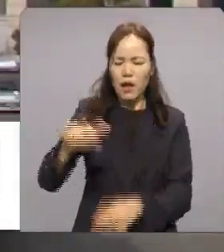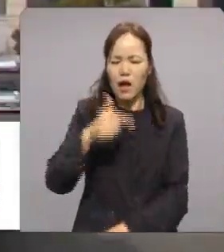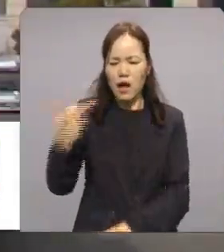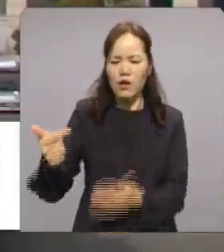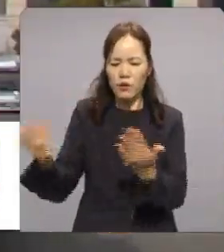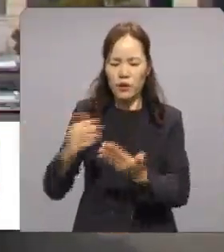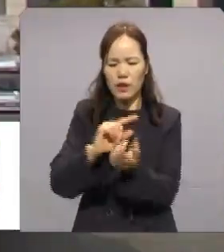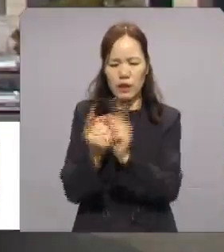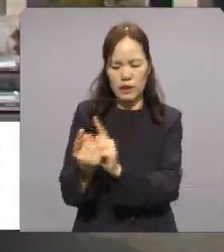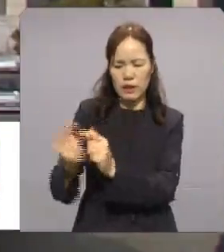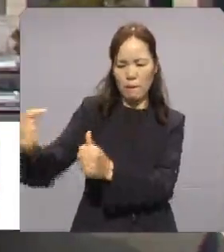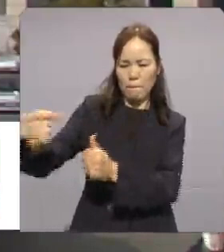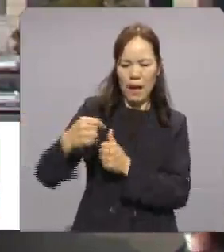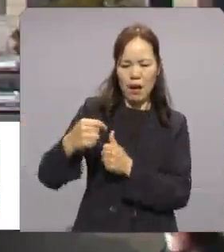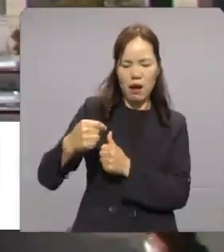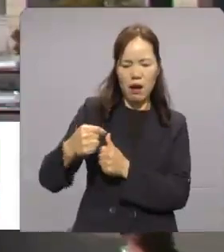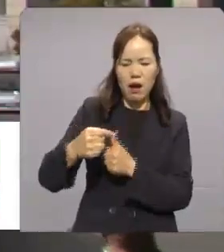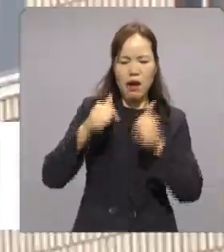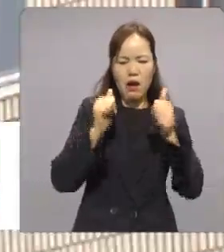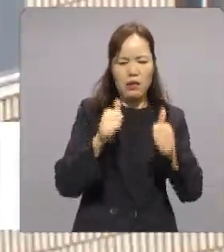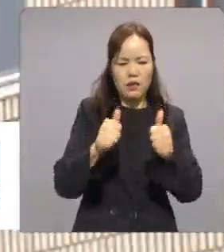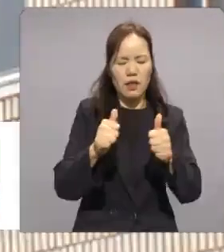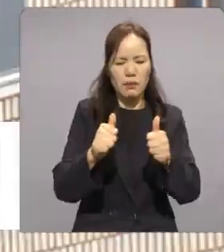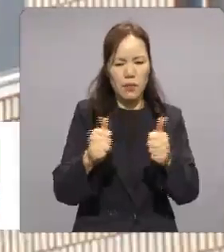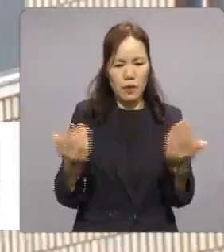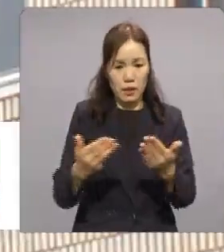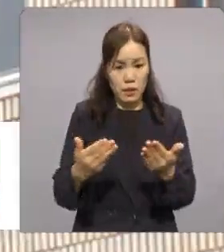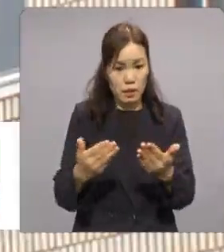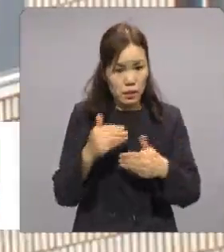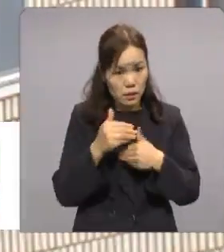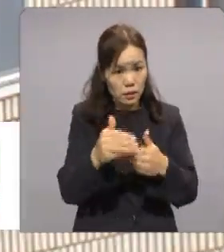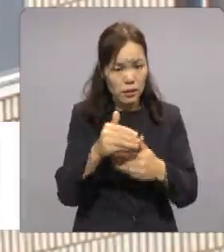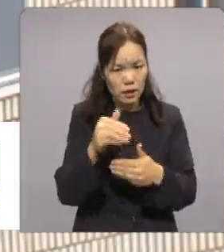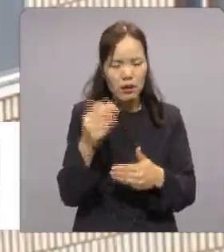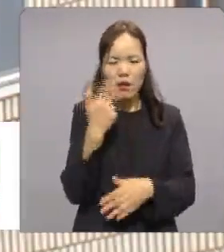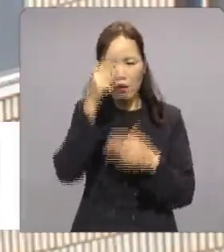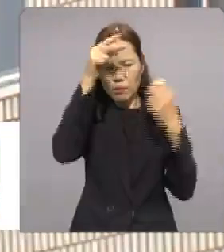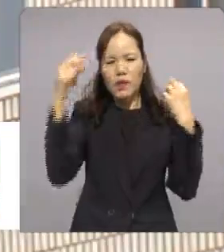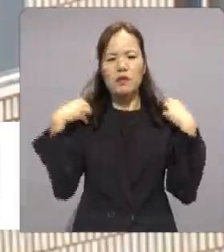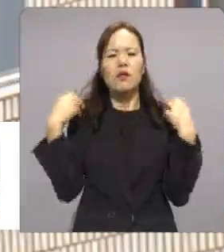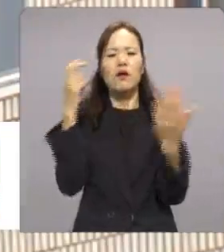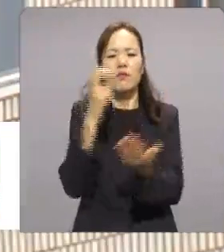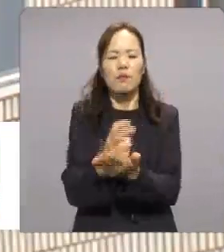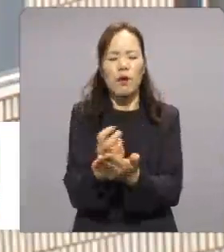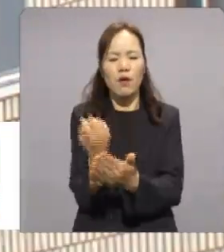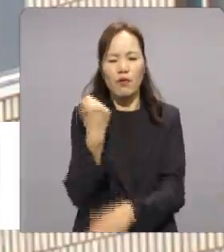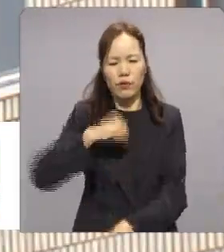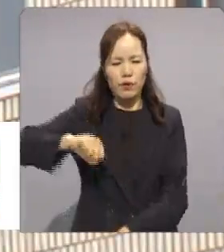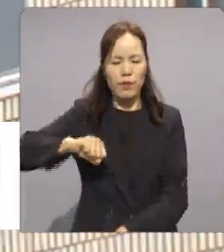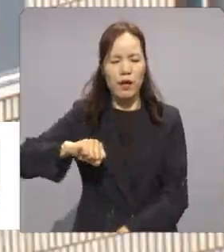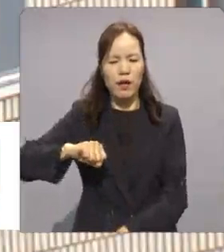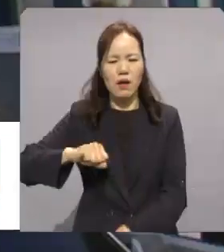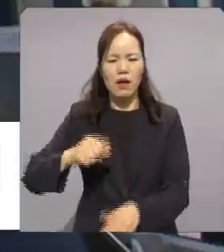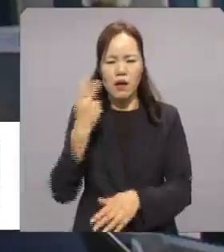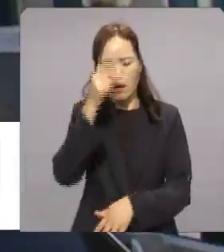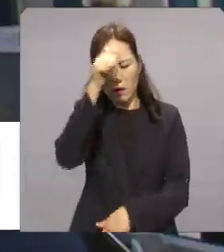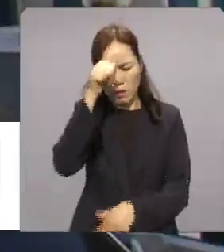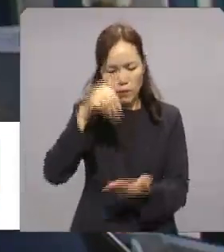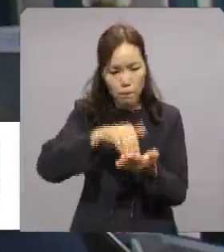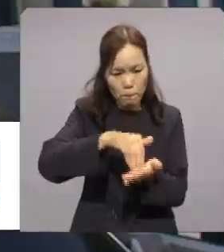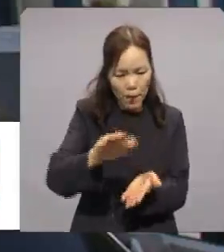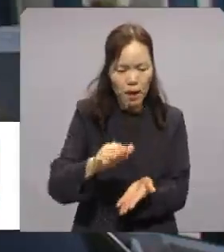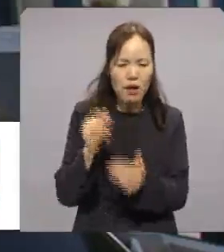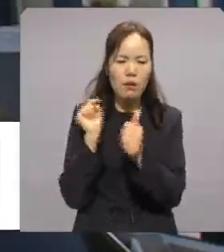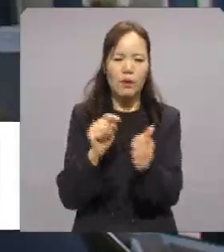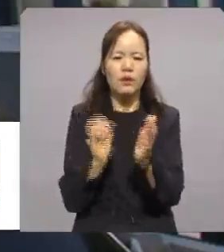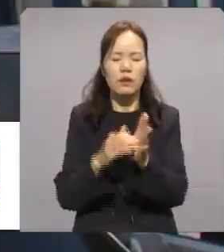대리로 발령받아 공판 직무를 수행한 것은 검찰청법 위반이라며 해당 검사에 대해 퇴적 명령했습니다이